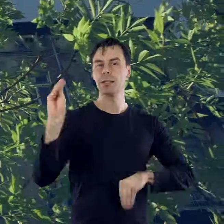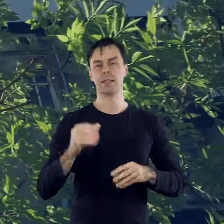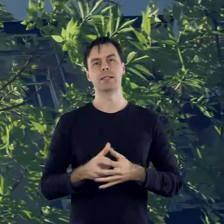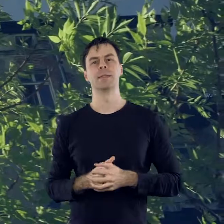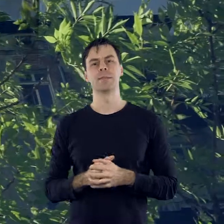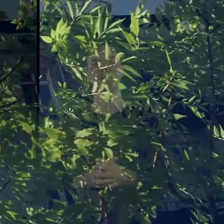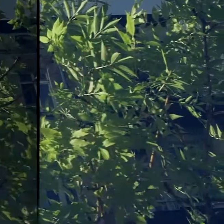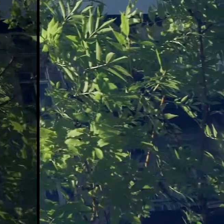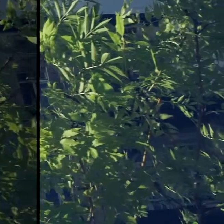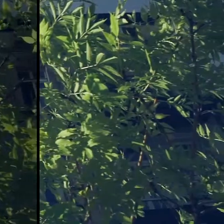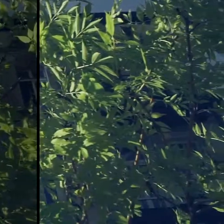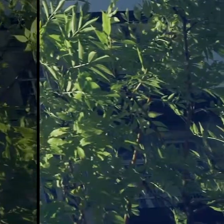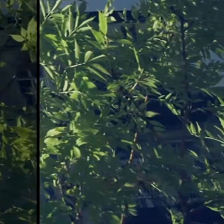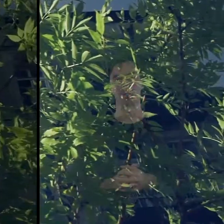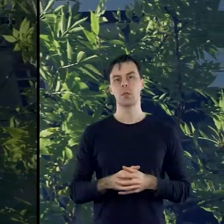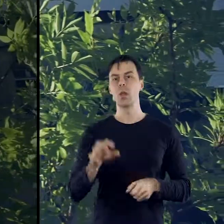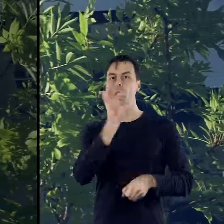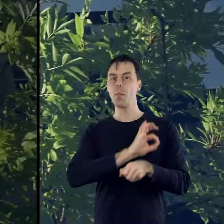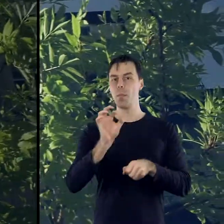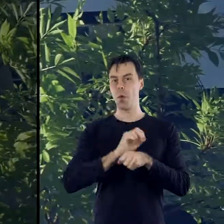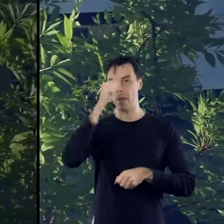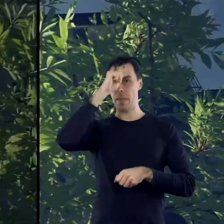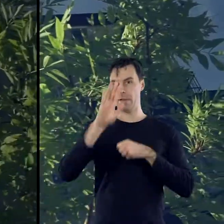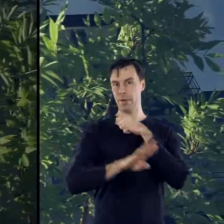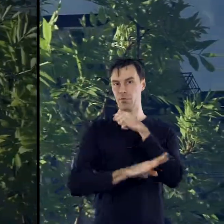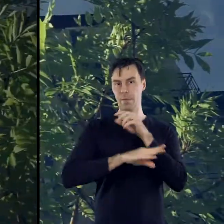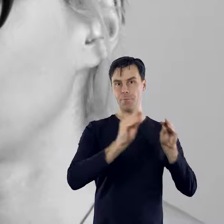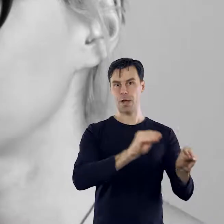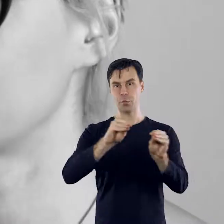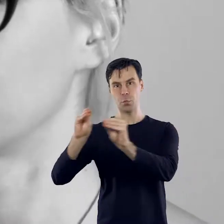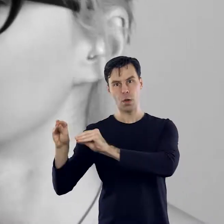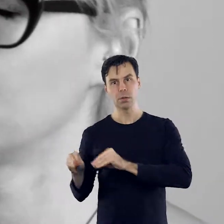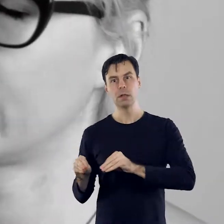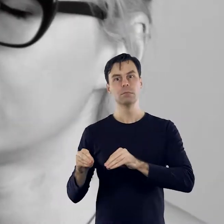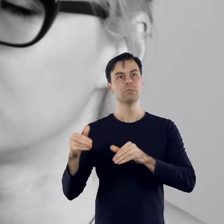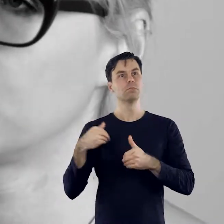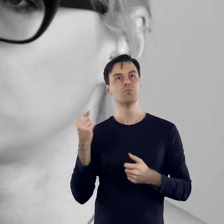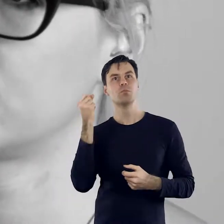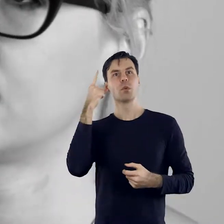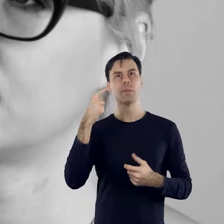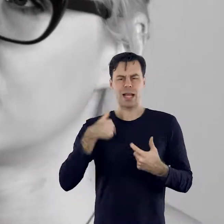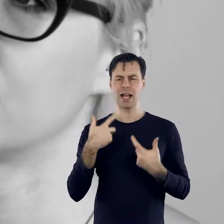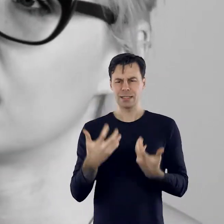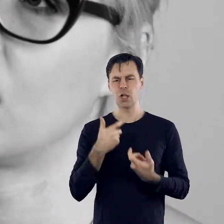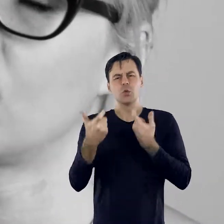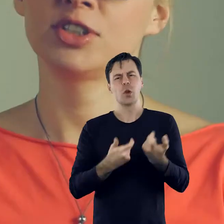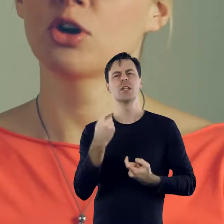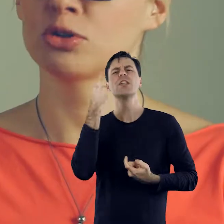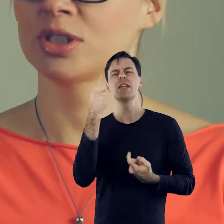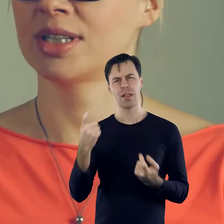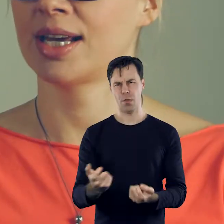zielenią. Projekt Wędrujące Drzewa. Pomysł na ten projekt był taki, żeby poprzez jakieś